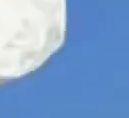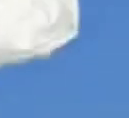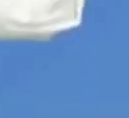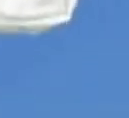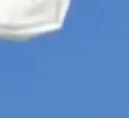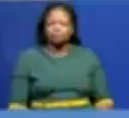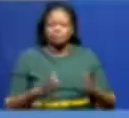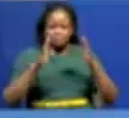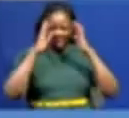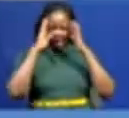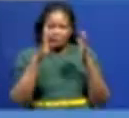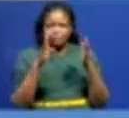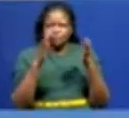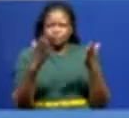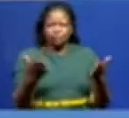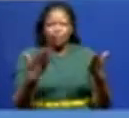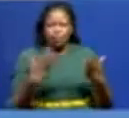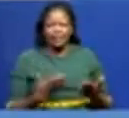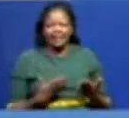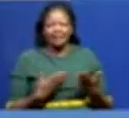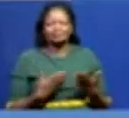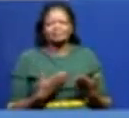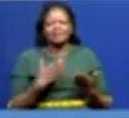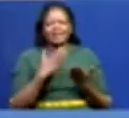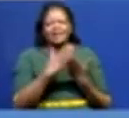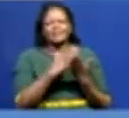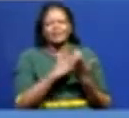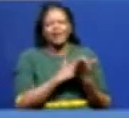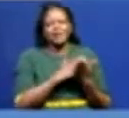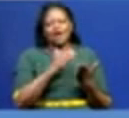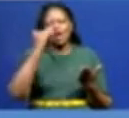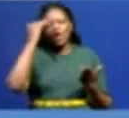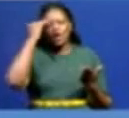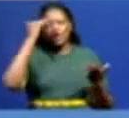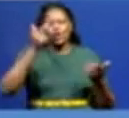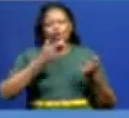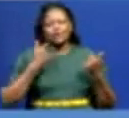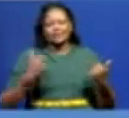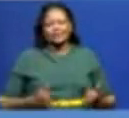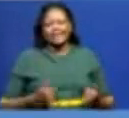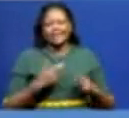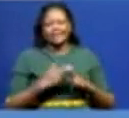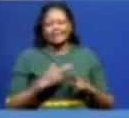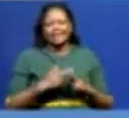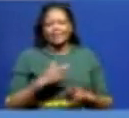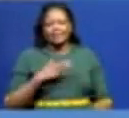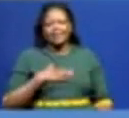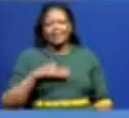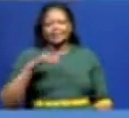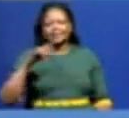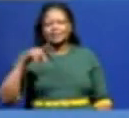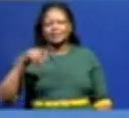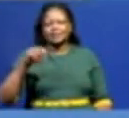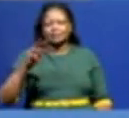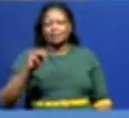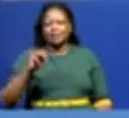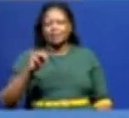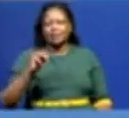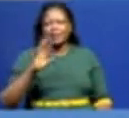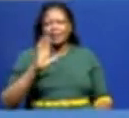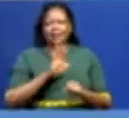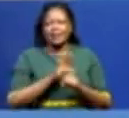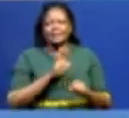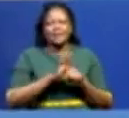mambo na karibu katika kipindi cha Ifahamu China. Mimi ni Zakia Peng. Mamia ya